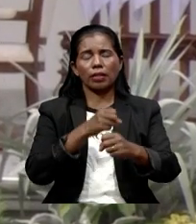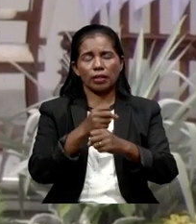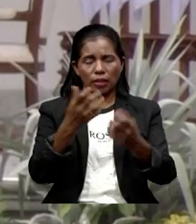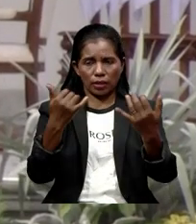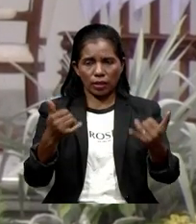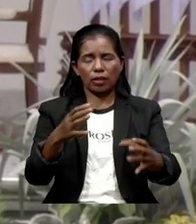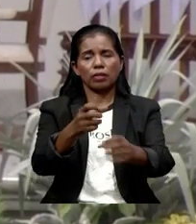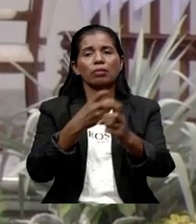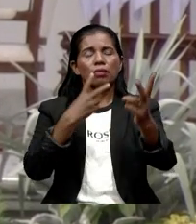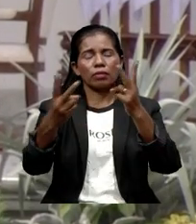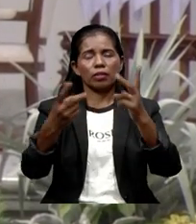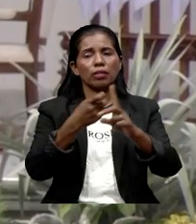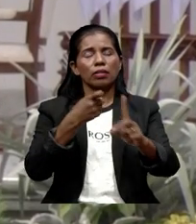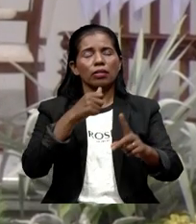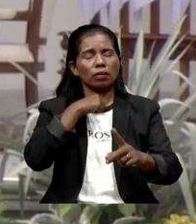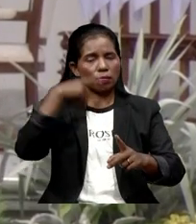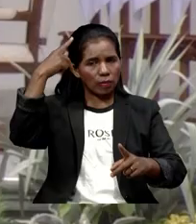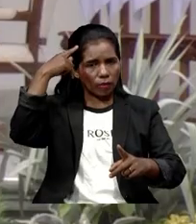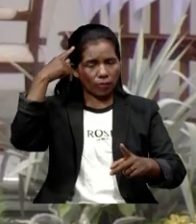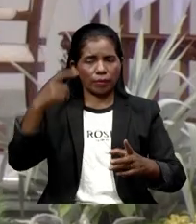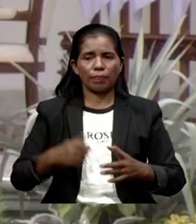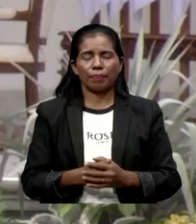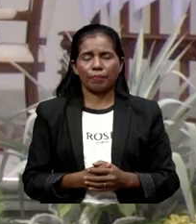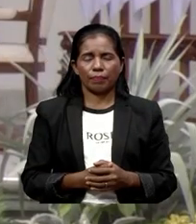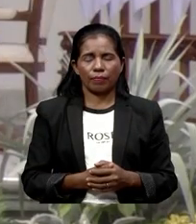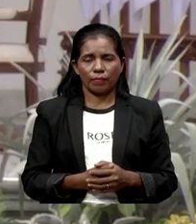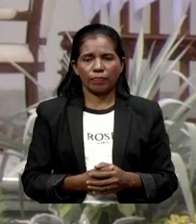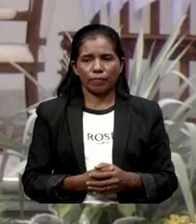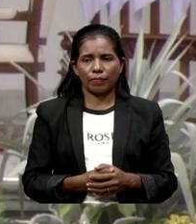simu visita russi Papa Francisco. Equipa cobertura, GMN.